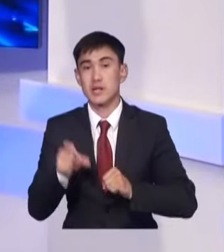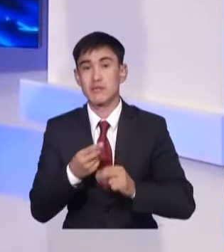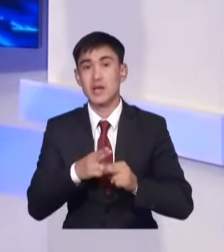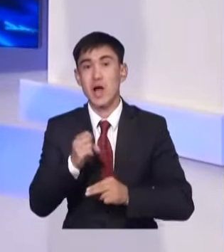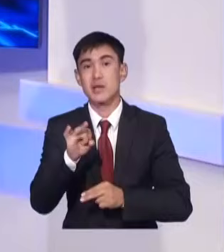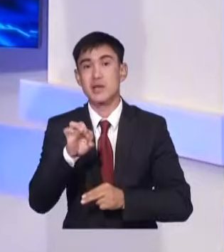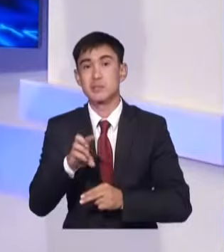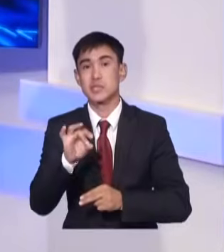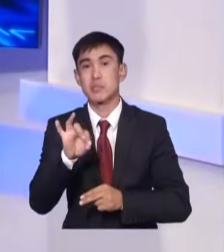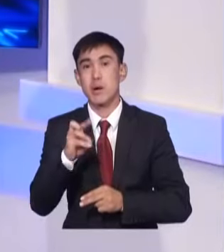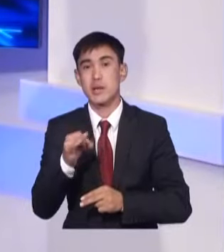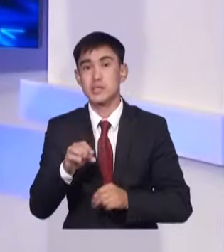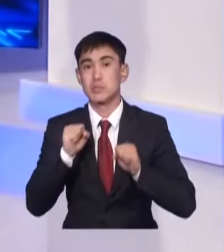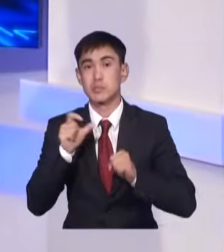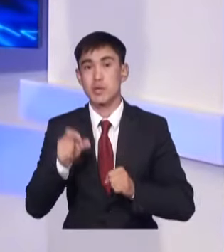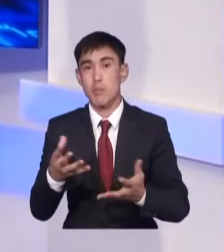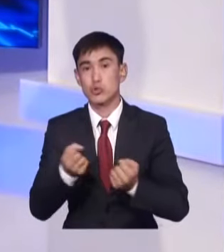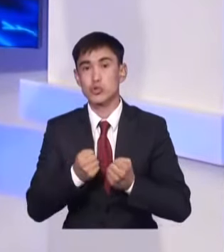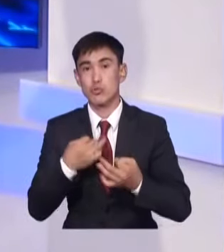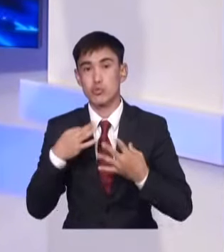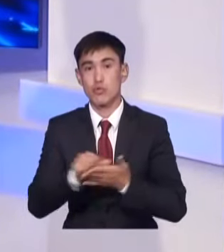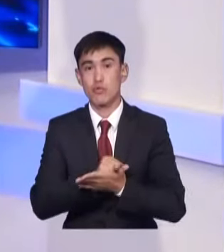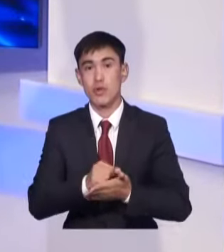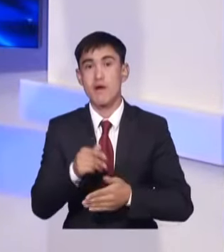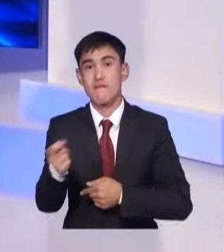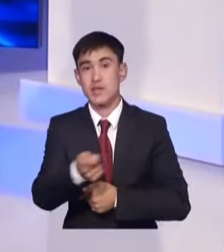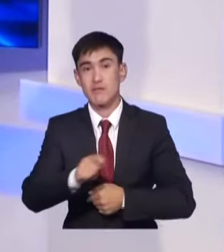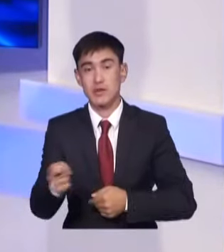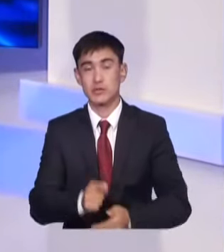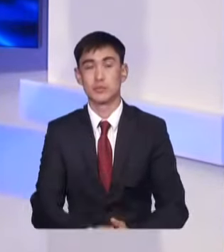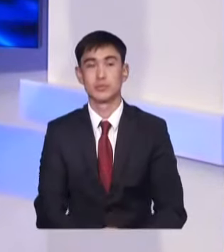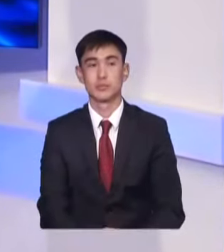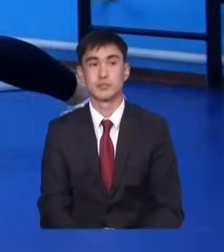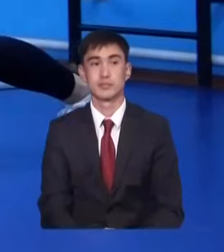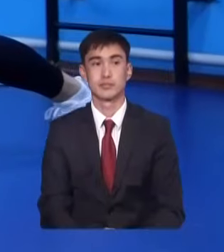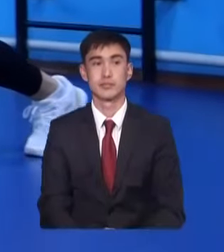является Айгерим сарбай спортсменка получившая путёвку по фехтованию